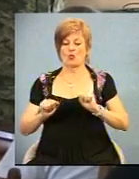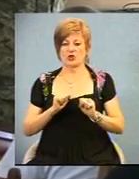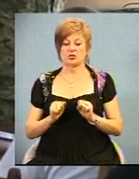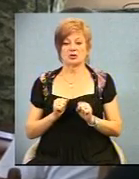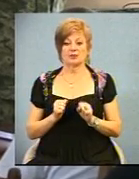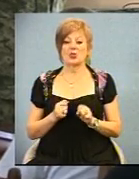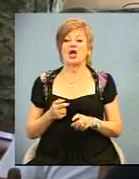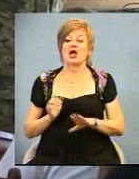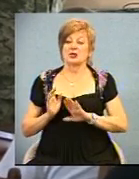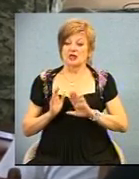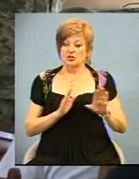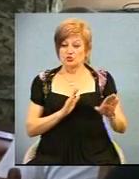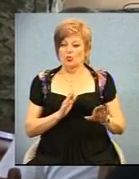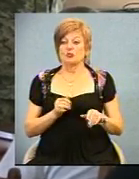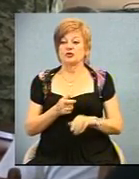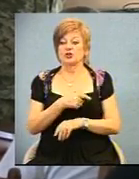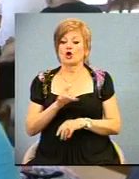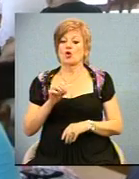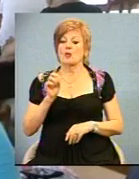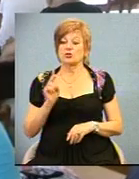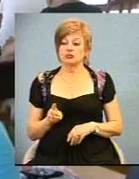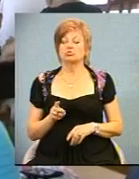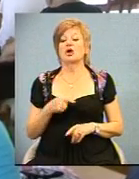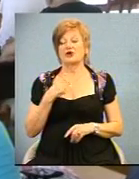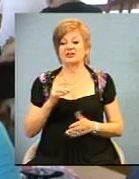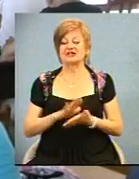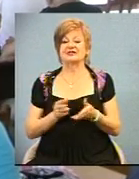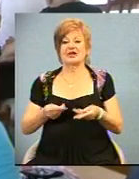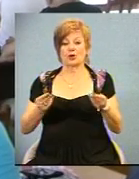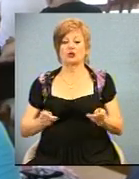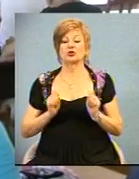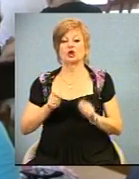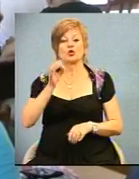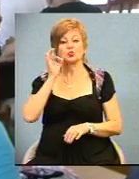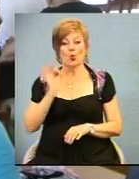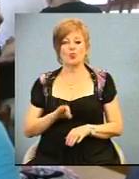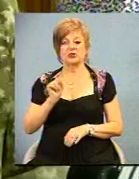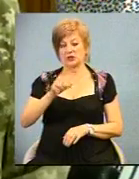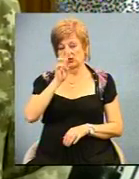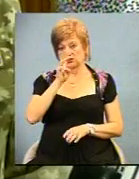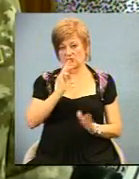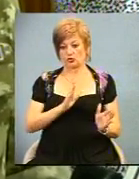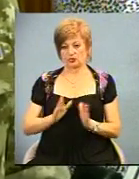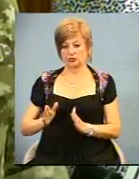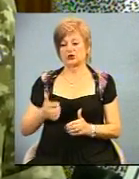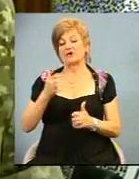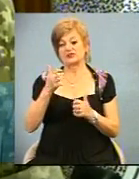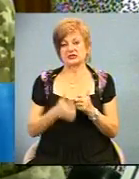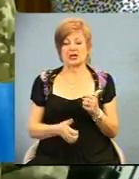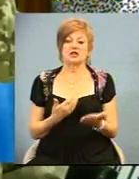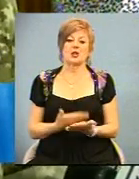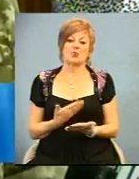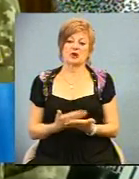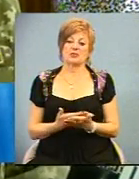словами заступника обласного військового комісара Романа Романіка, служба за контрактом дає не тільки досвід, але й стабільний заробіток. В середньому виходить